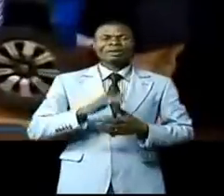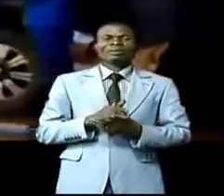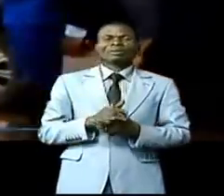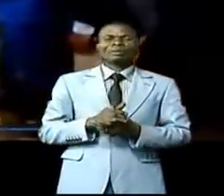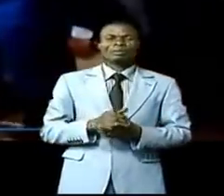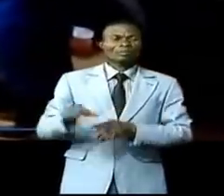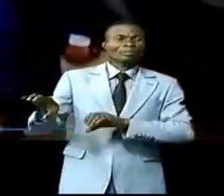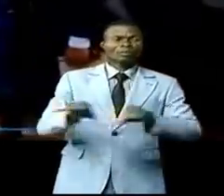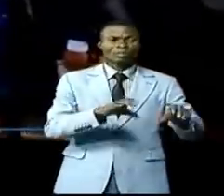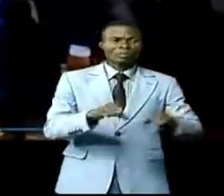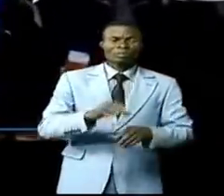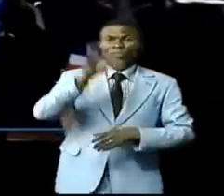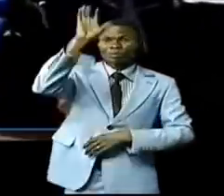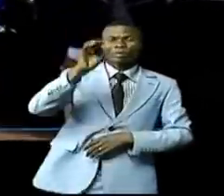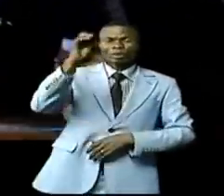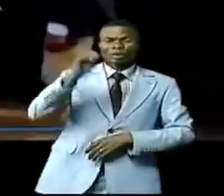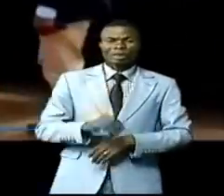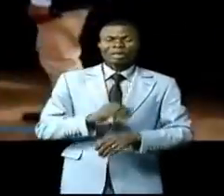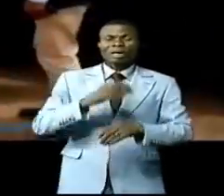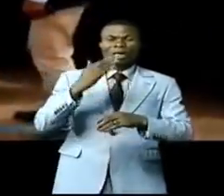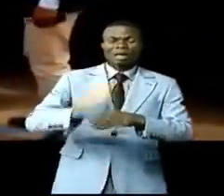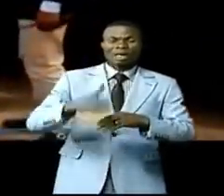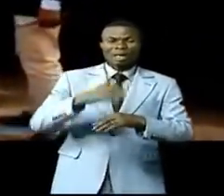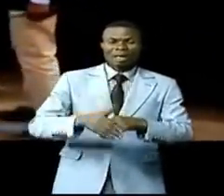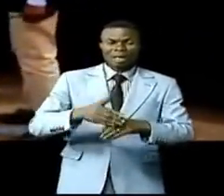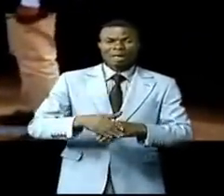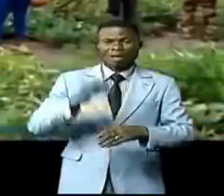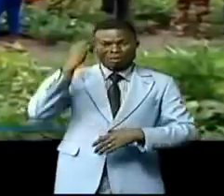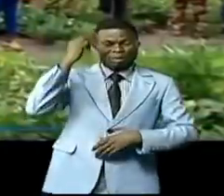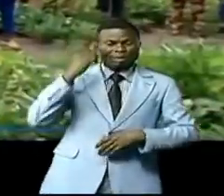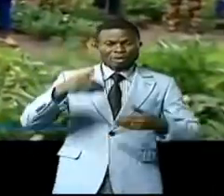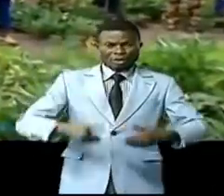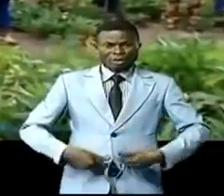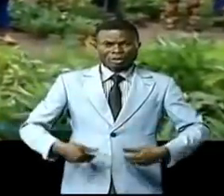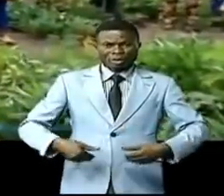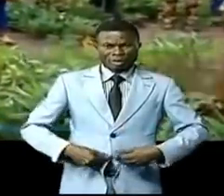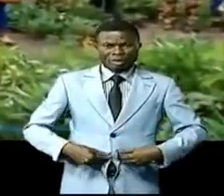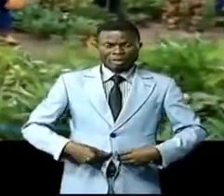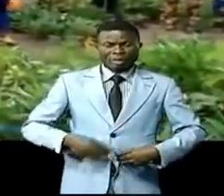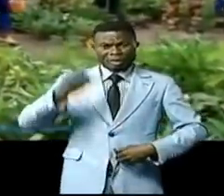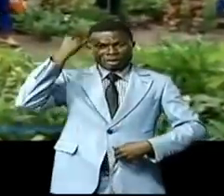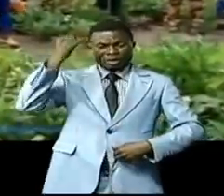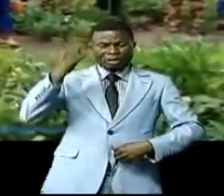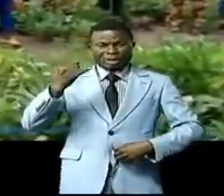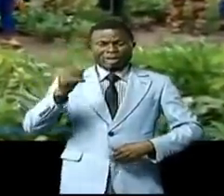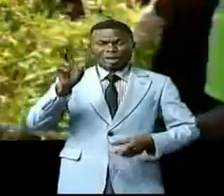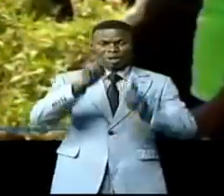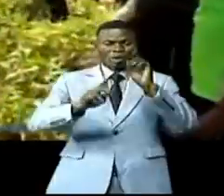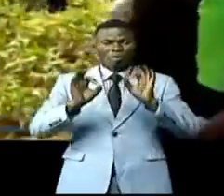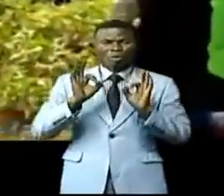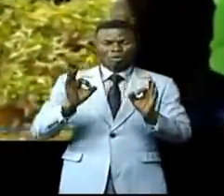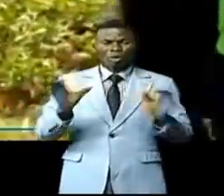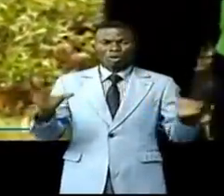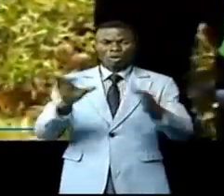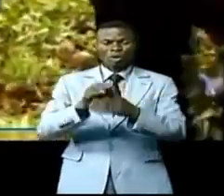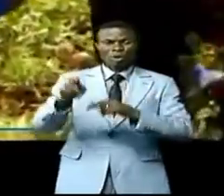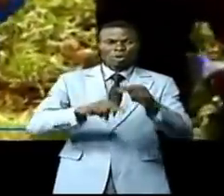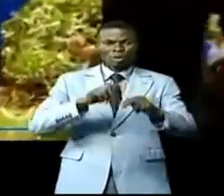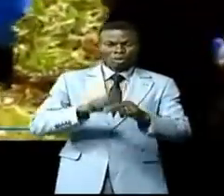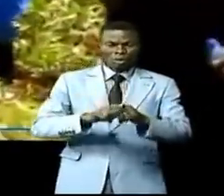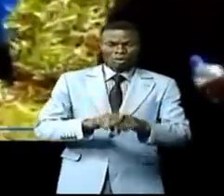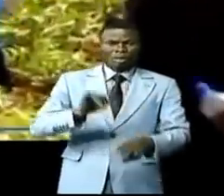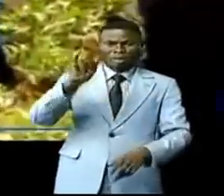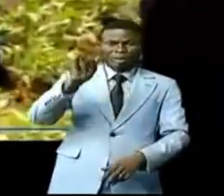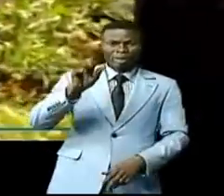Cette activité de récolte des patates douces que vient de lancer le ministre de la Jeunesse, initiation à la nouvelle citoyenneté et cohésion nationale, Yves